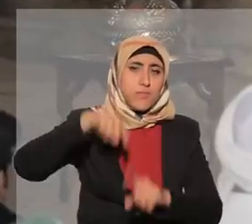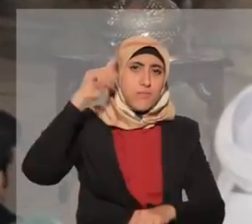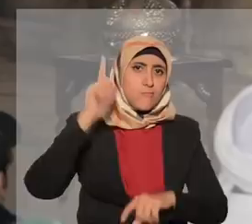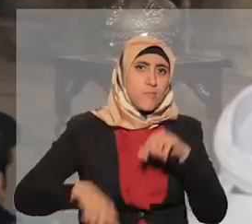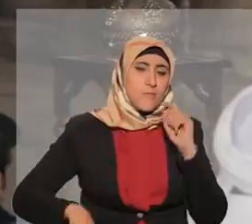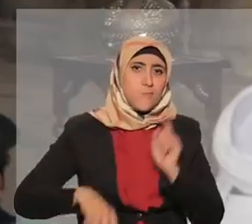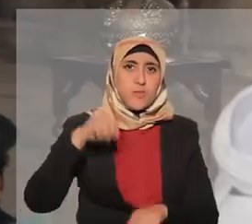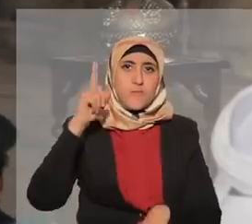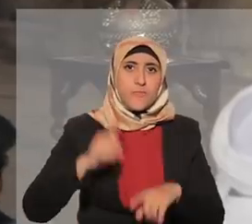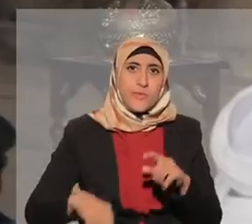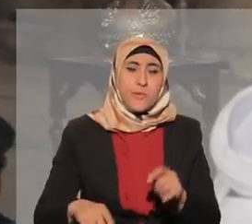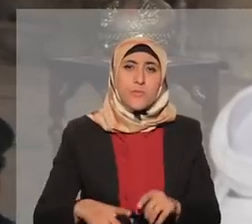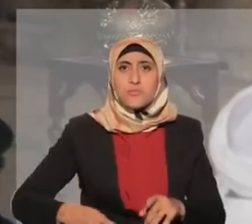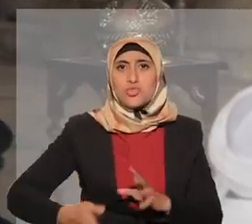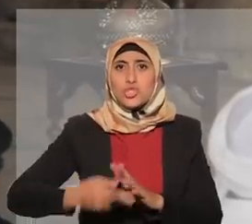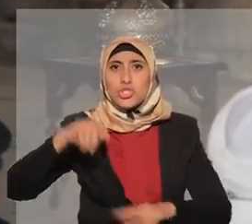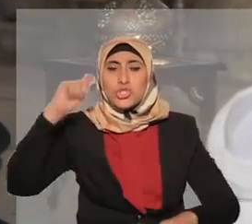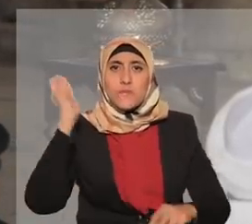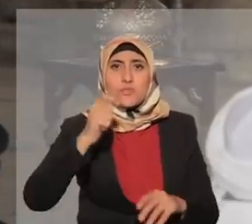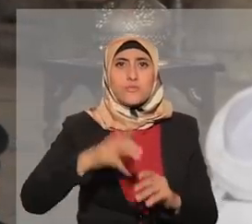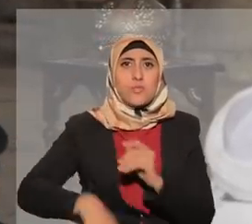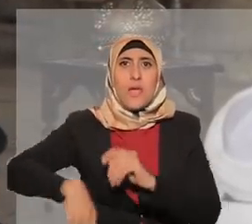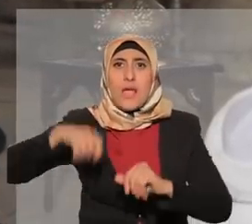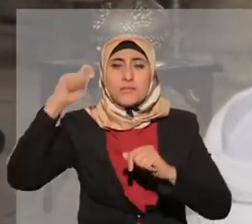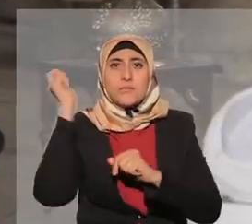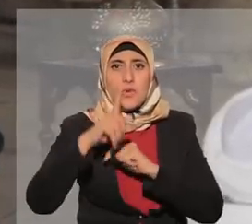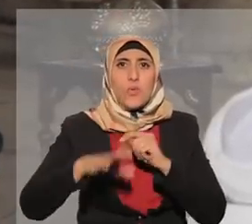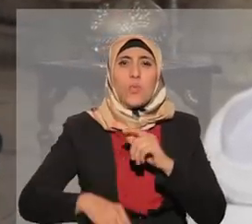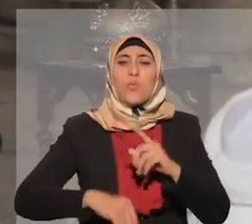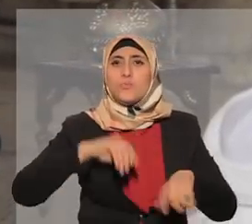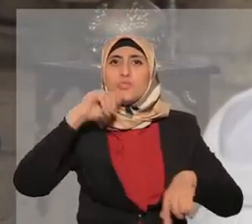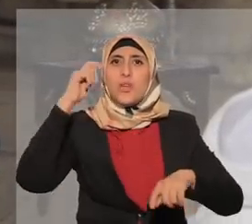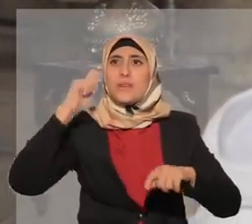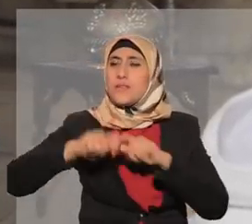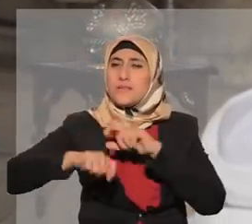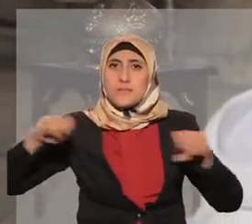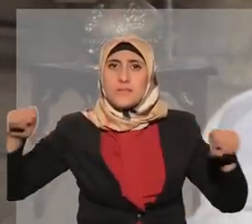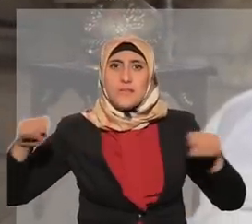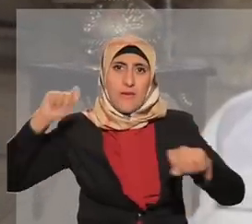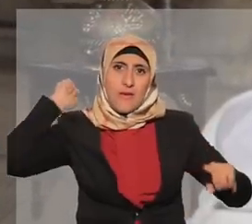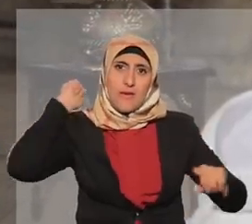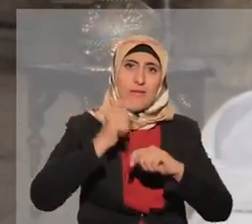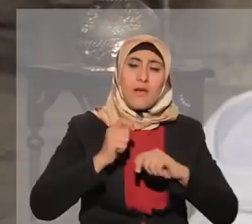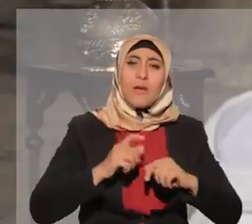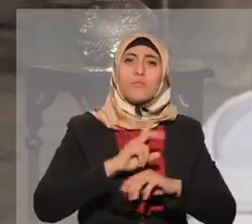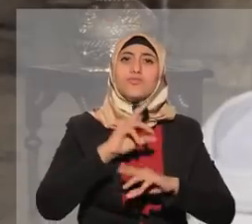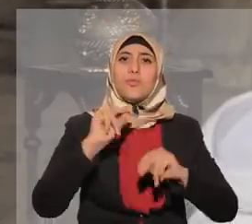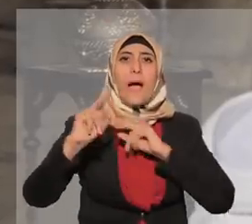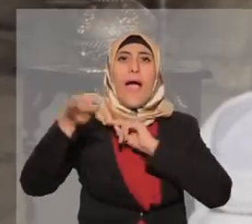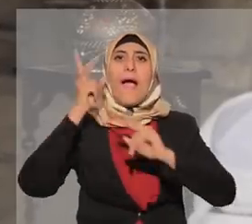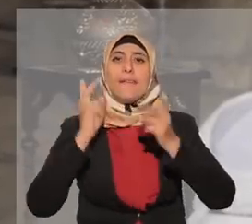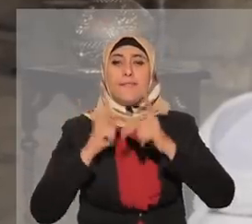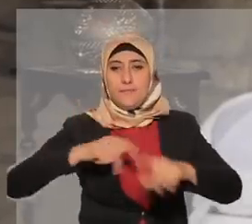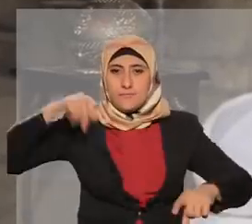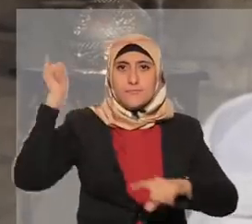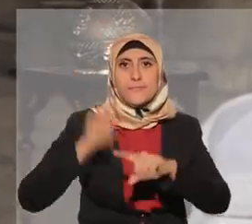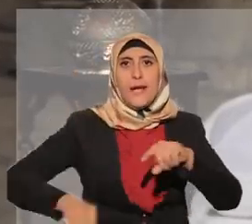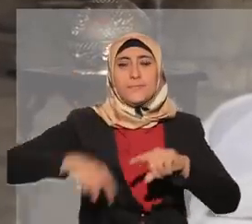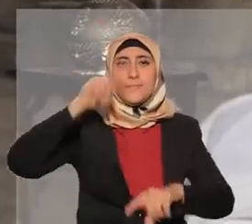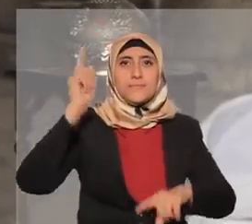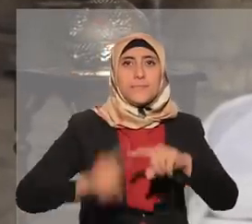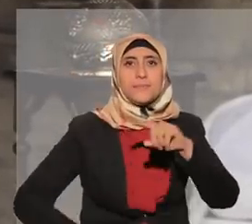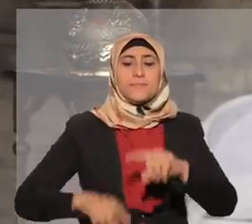ما شاء الله الناس تتبرع، اللي معه شبشب شبشب حذاء اكرمكم الله، واللي معه عصايه بلعه، فيعني حفله تكون كما يقولون.